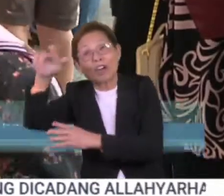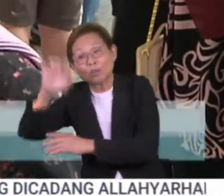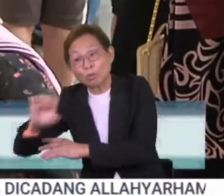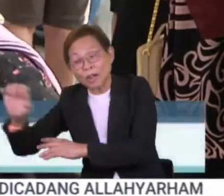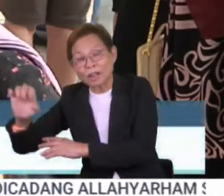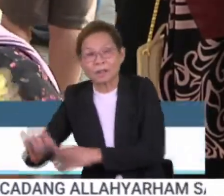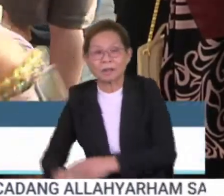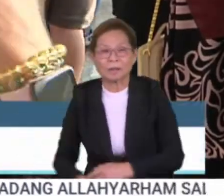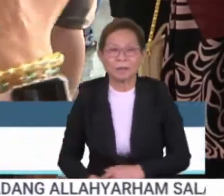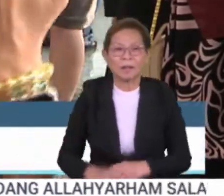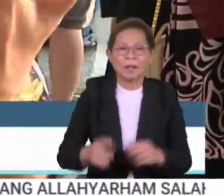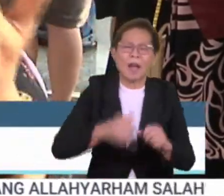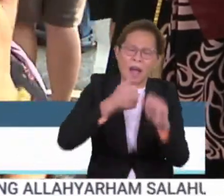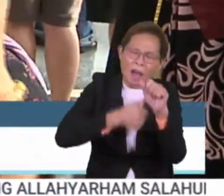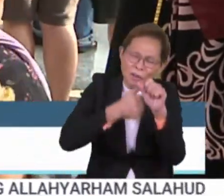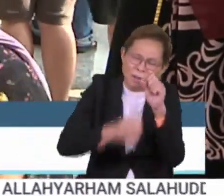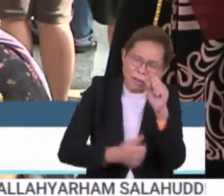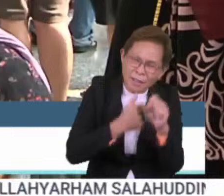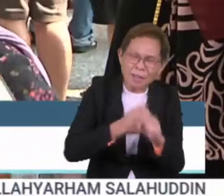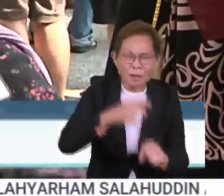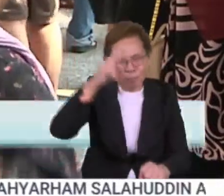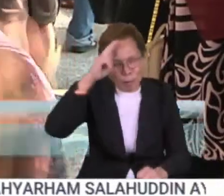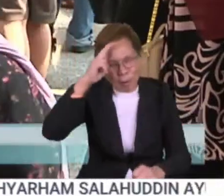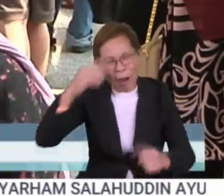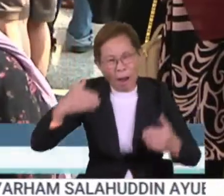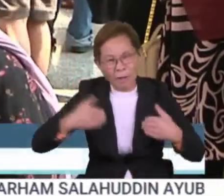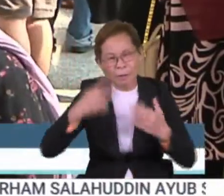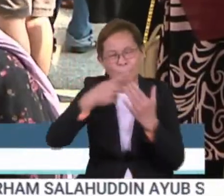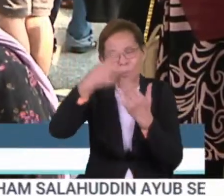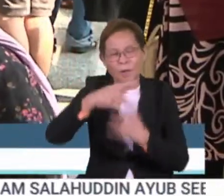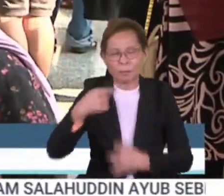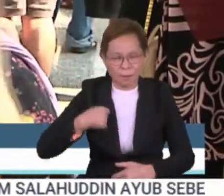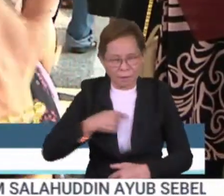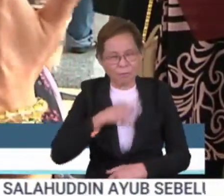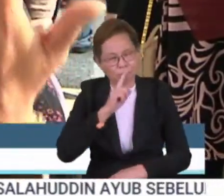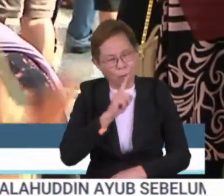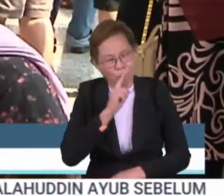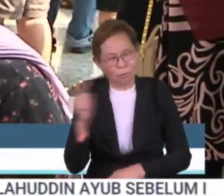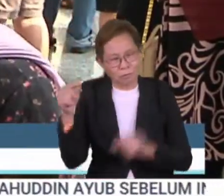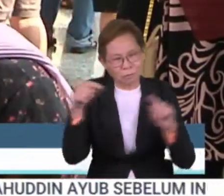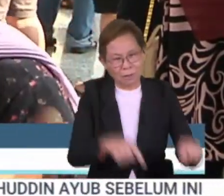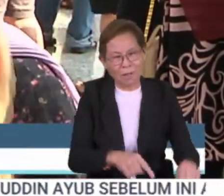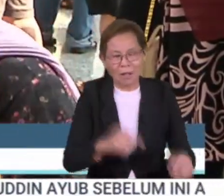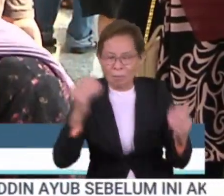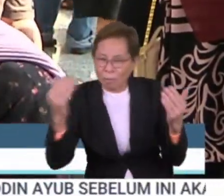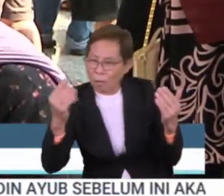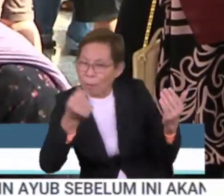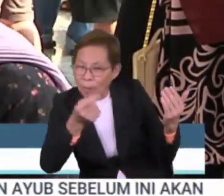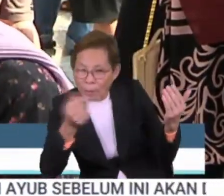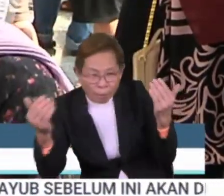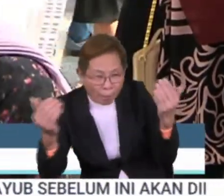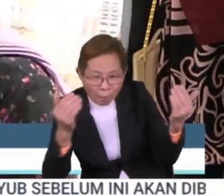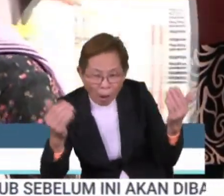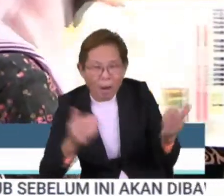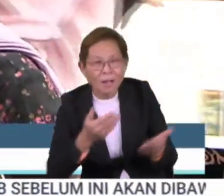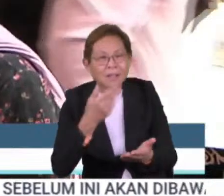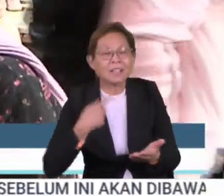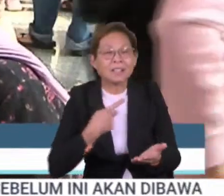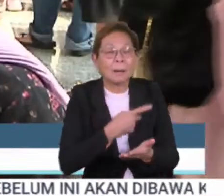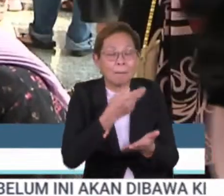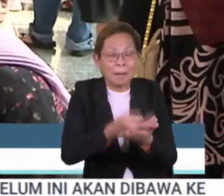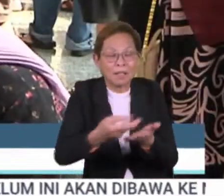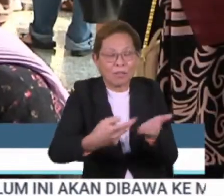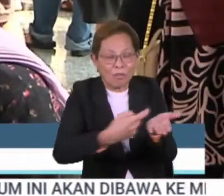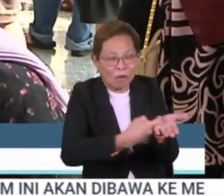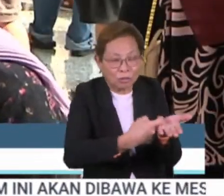agency. Pertama lah, actually every year, every time ada event kita memang akan datang. So kita tengok, kita compare price dan kita beli voucher. So hari ini